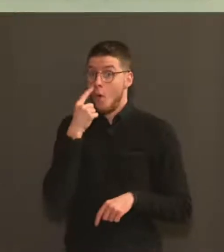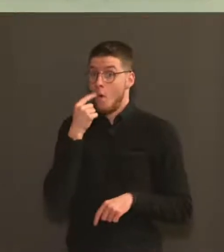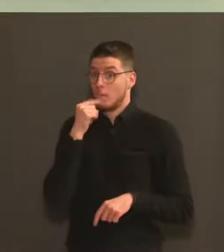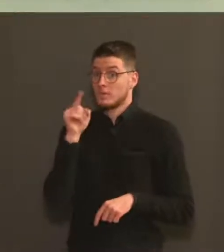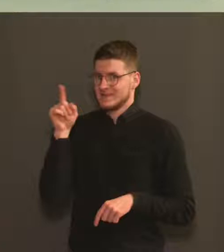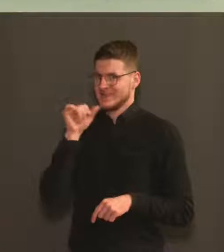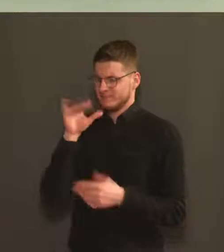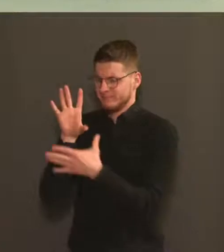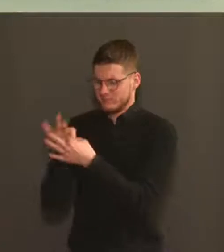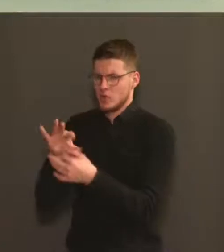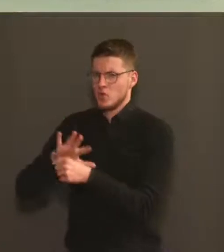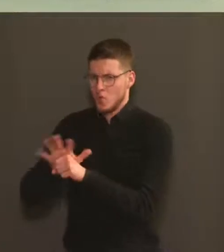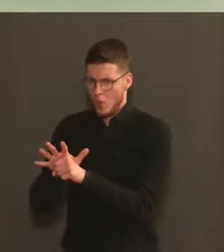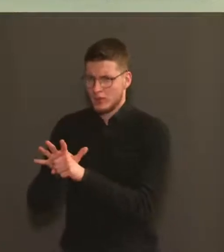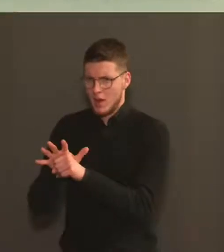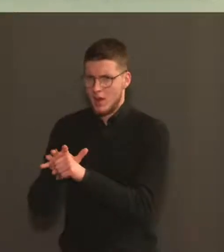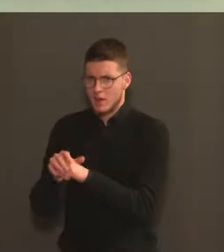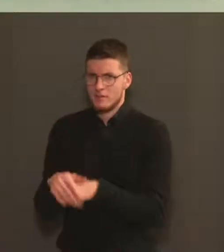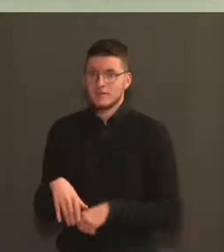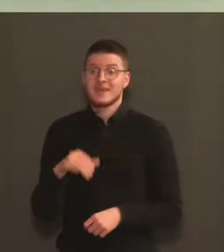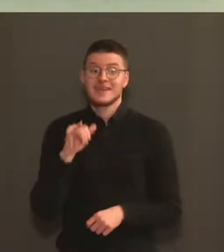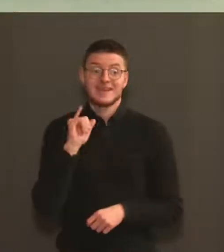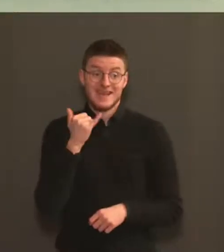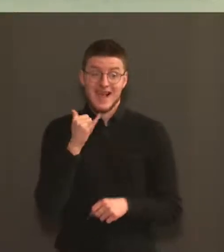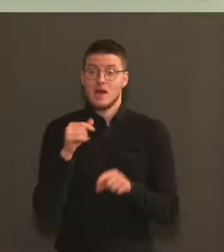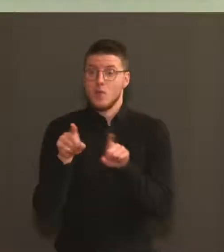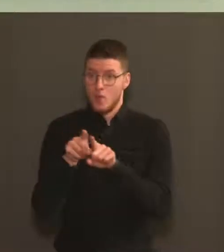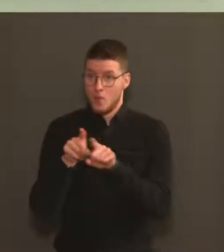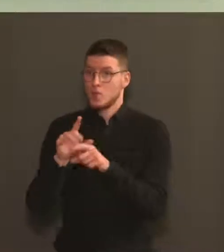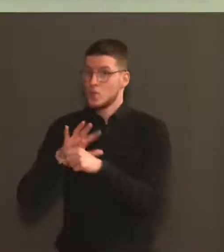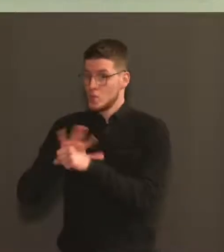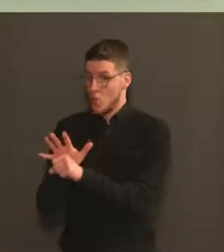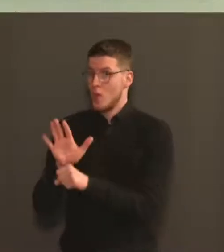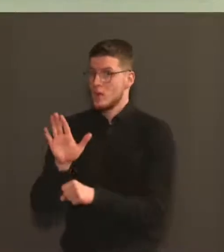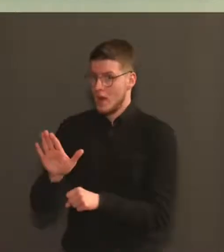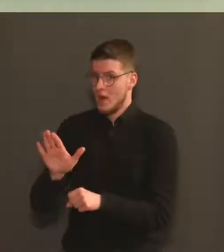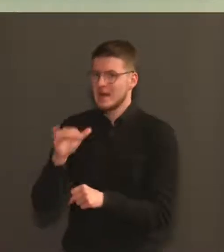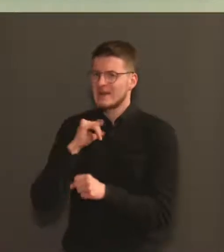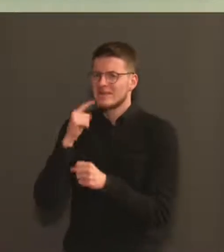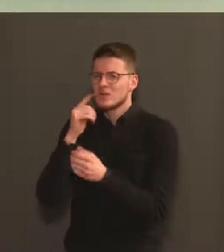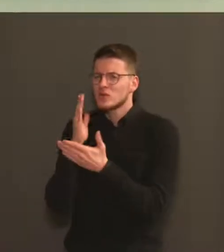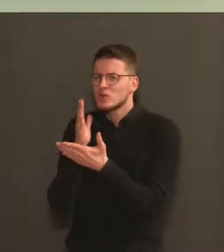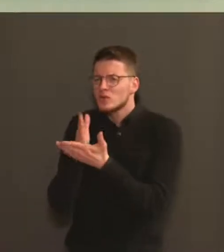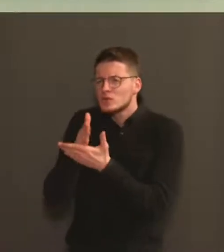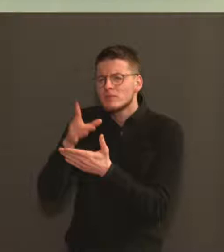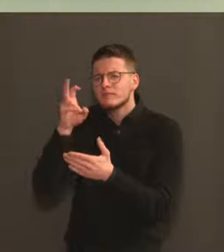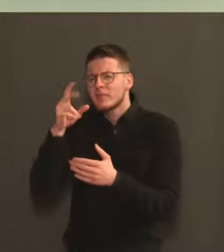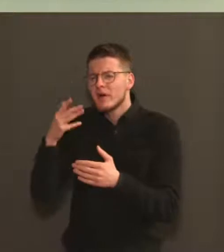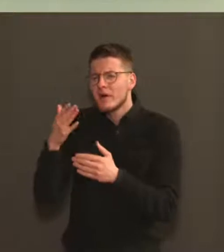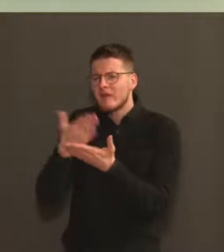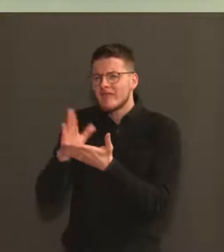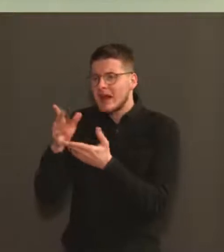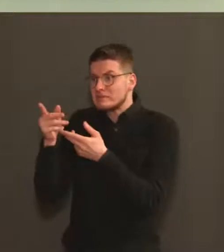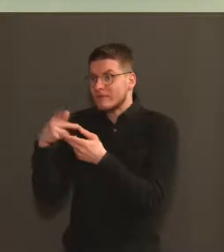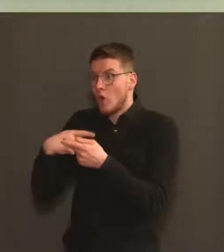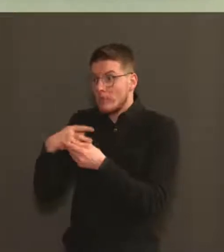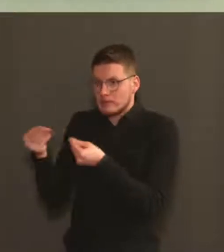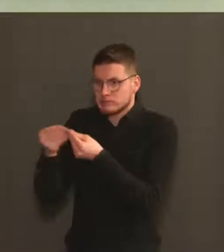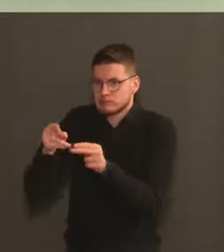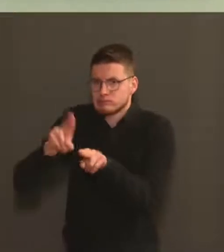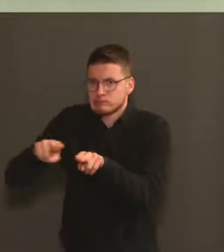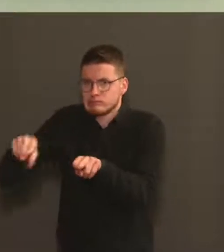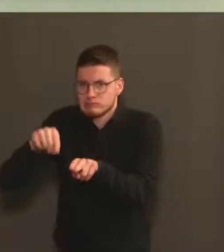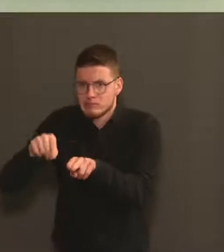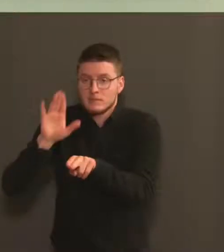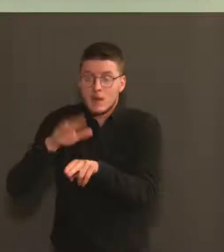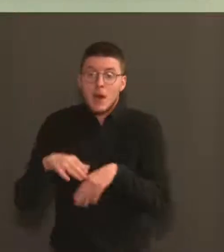COVID-patiënten. De gele kleur zijn trouwens ook COVID-patiënten. Die zitten in een tussenafdeling. De blauwe kleur zijn de niet-COVID-patiënten op